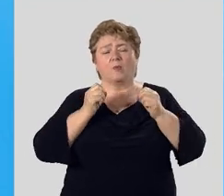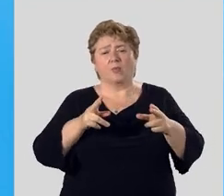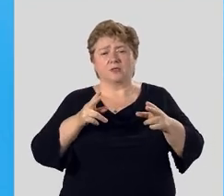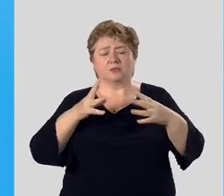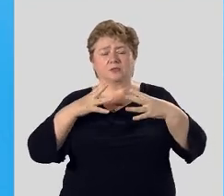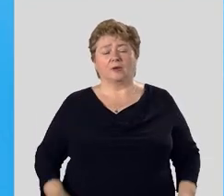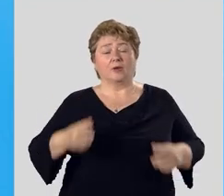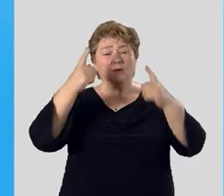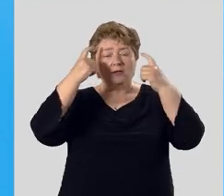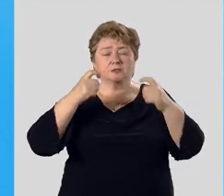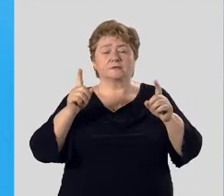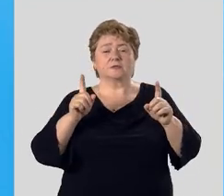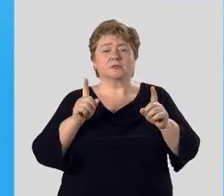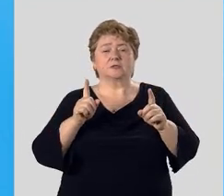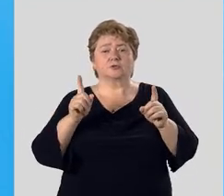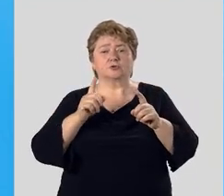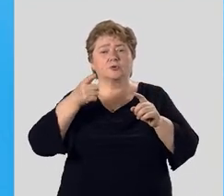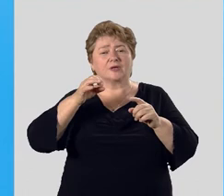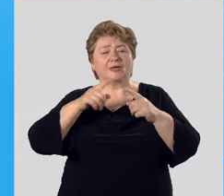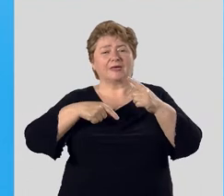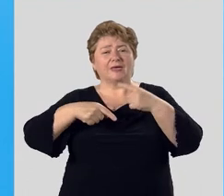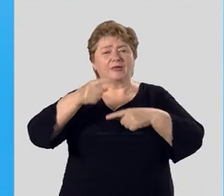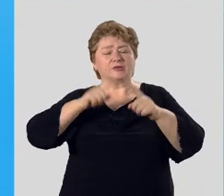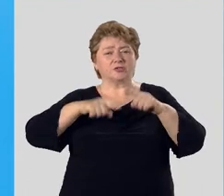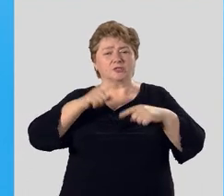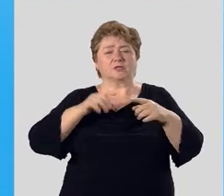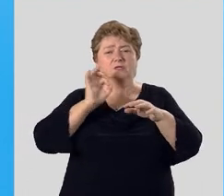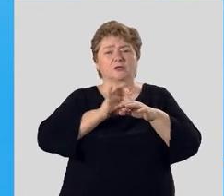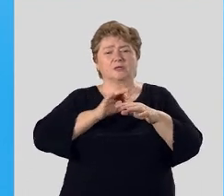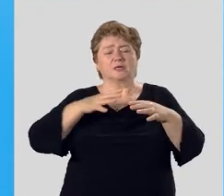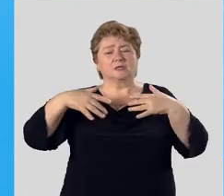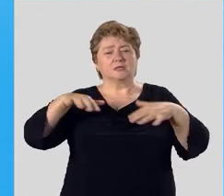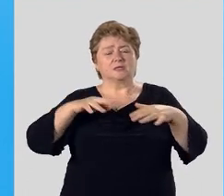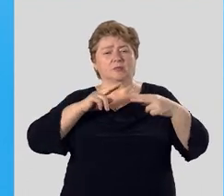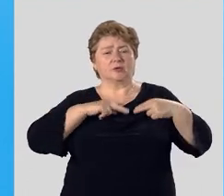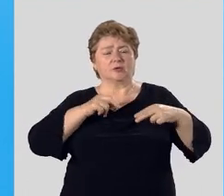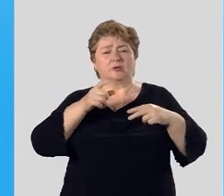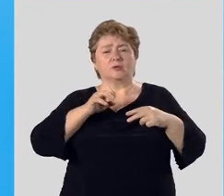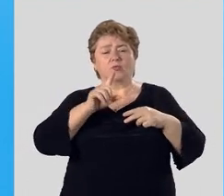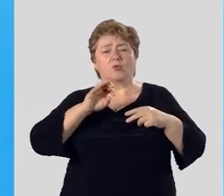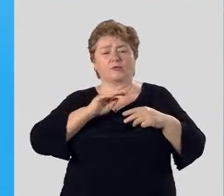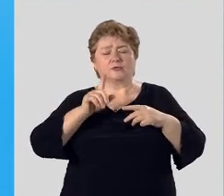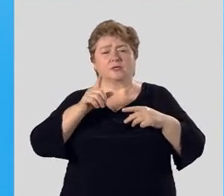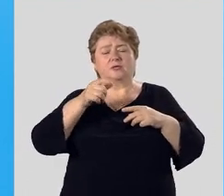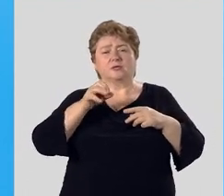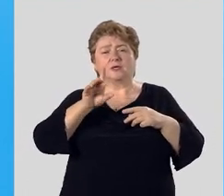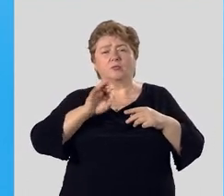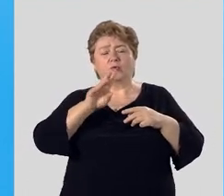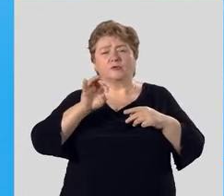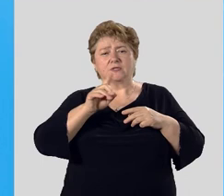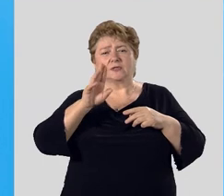для здоровья. Но также генетическое заболевание, связанное со слабой работой гипофиза –